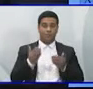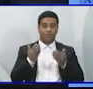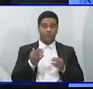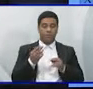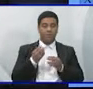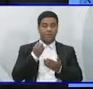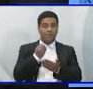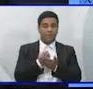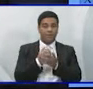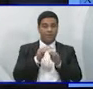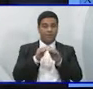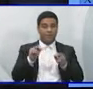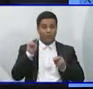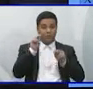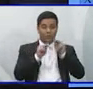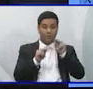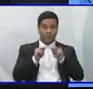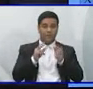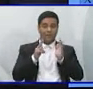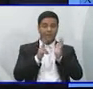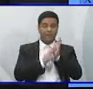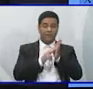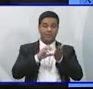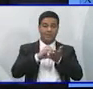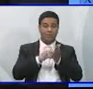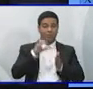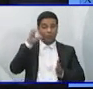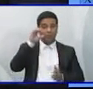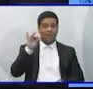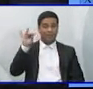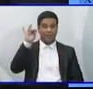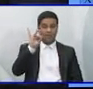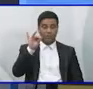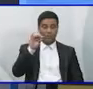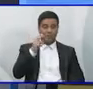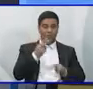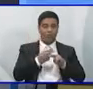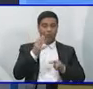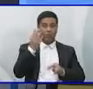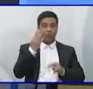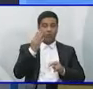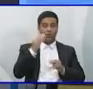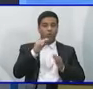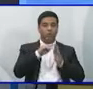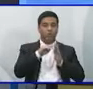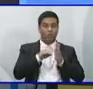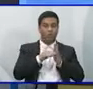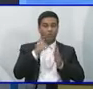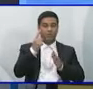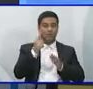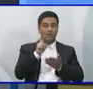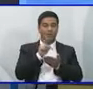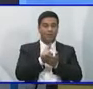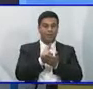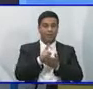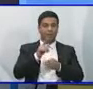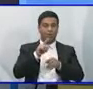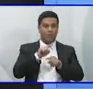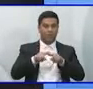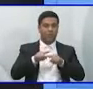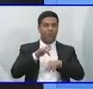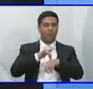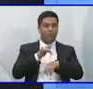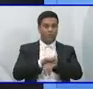Mana hurmatli o'quvchilar, 8-sinf O'zbekiston tarixidan 4-chorak 1-chi darsimizning yakuniga